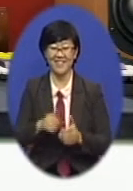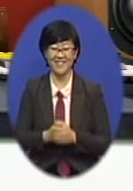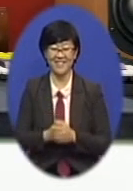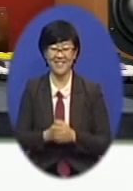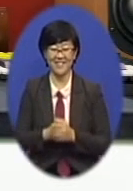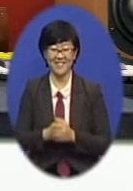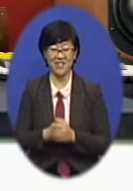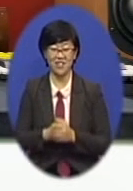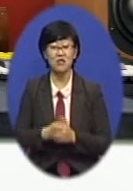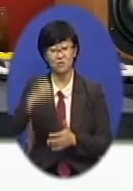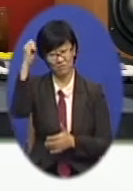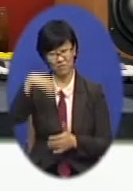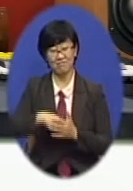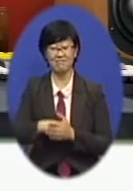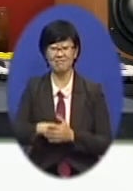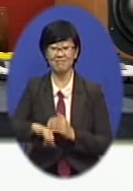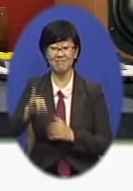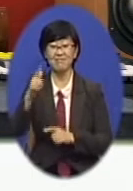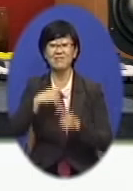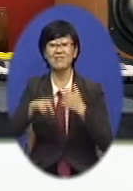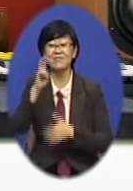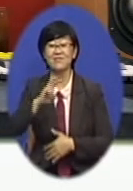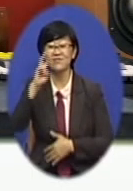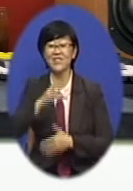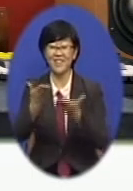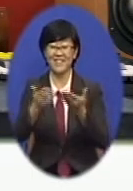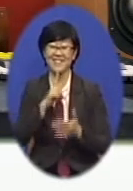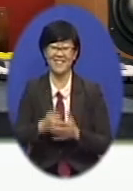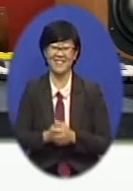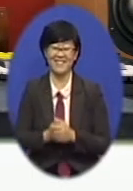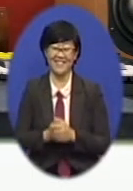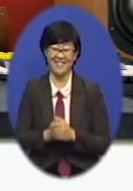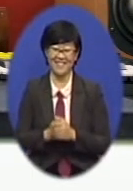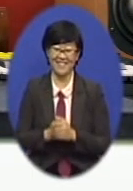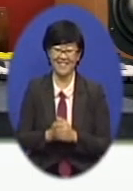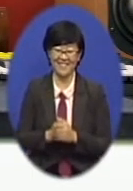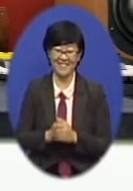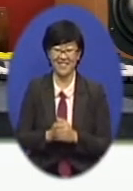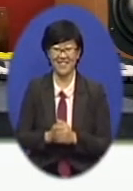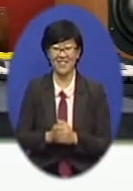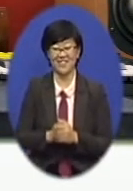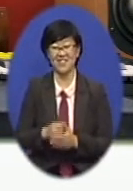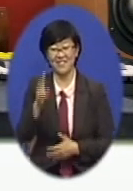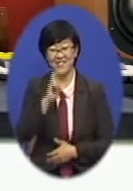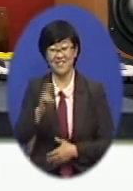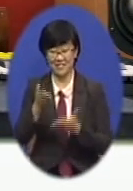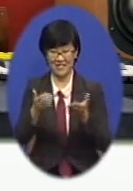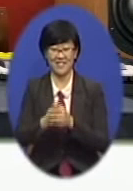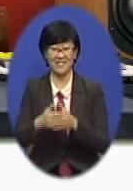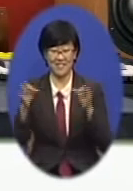그냥. 그냥 한 사람이라도 더 하거라. 노래만 빨리 시켜주세요. 아이고, 알았습니다, 아버님. 자, 물방아 도는 내려 음악 드릴게요.